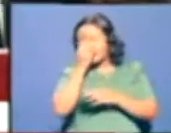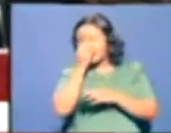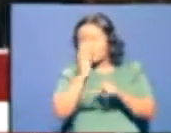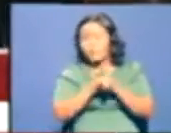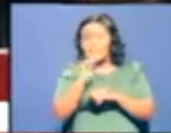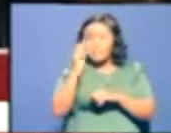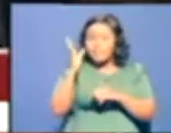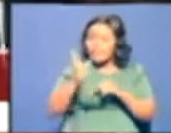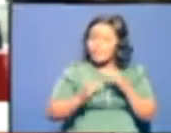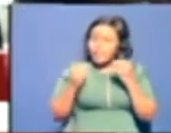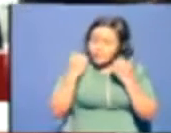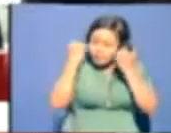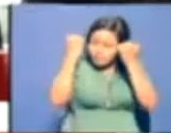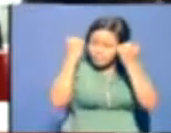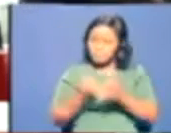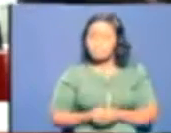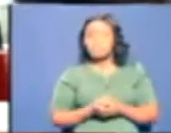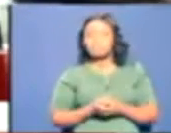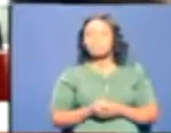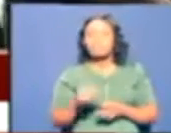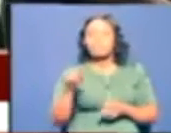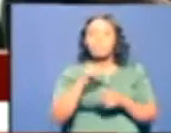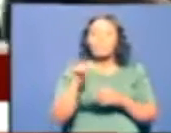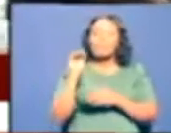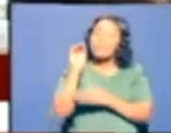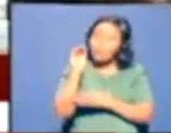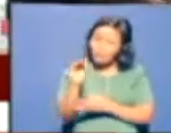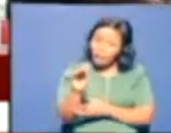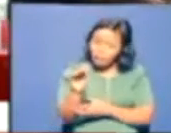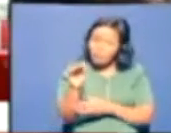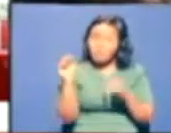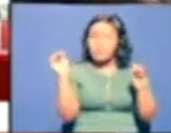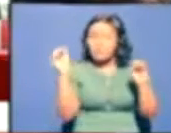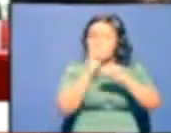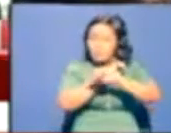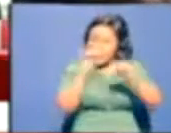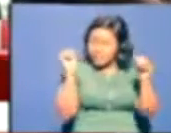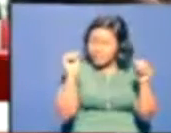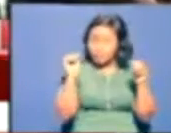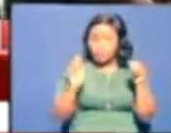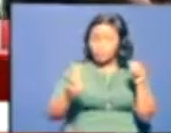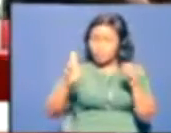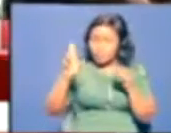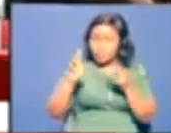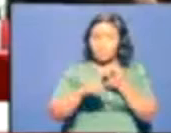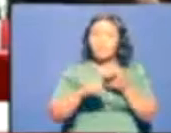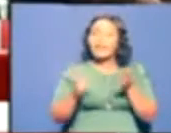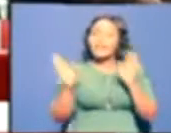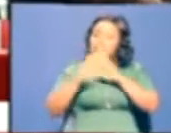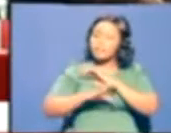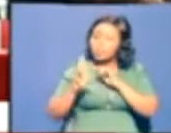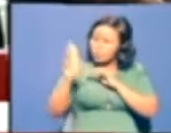call upon the president and the deputy president to seek ways